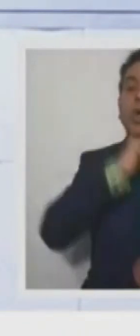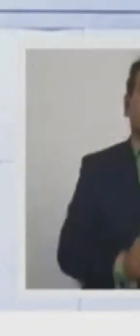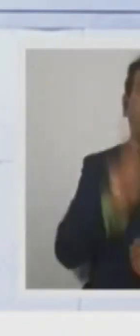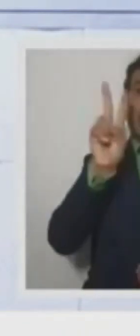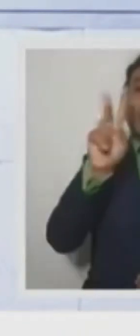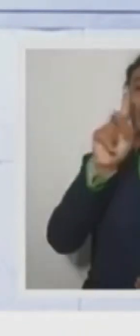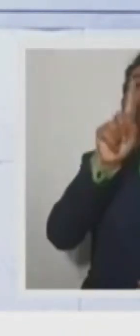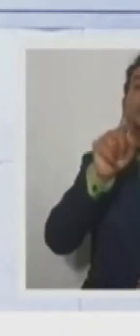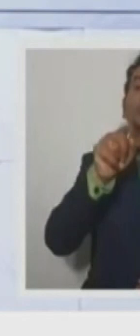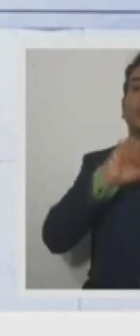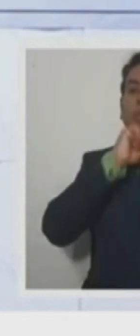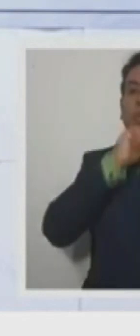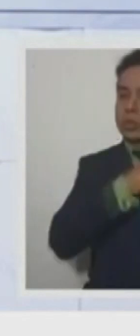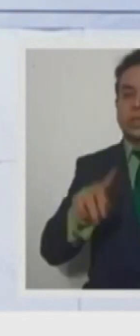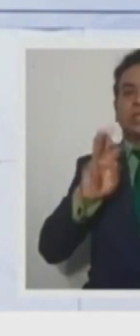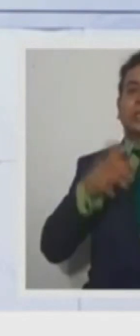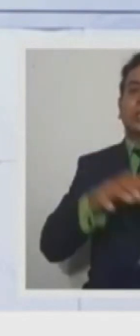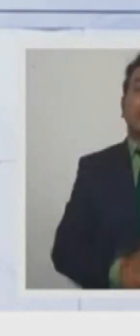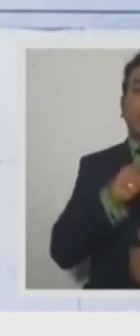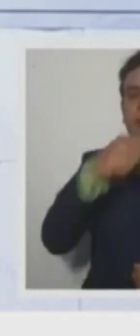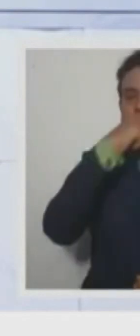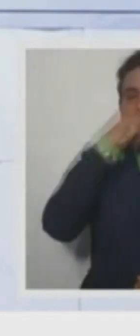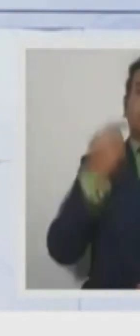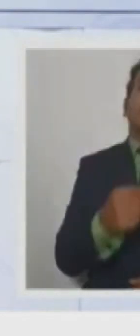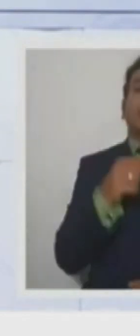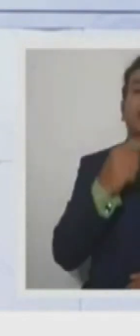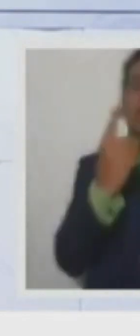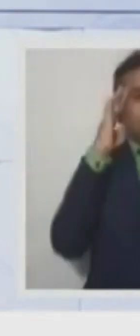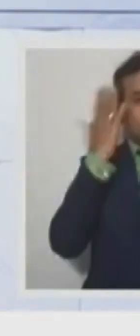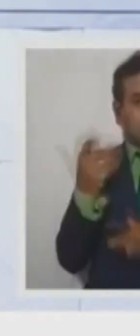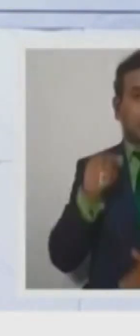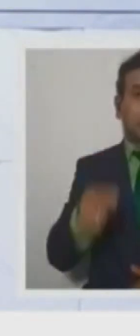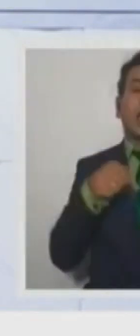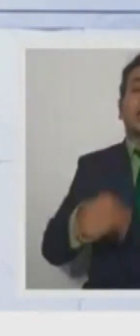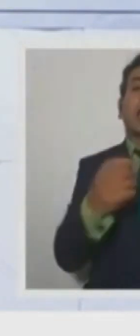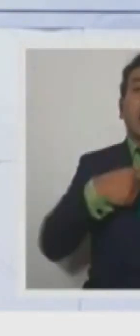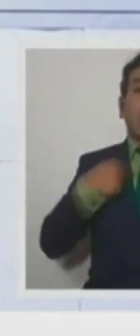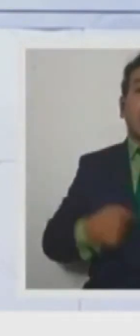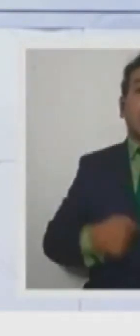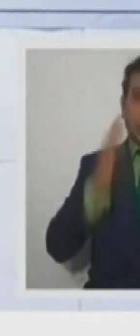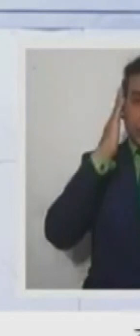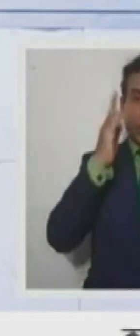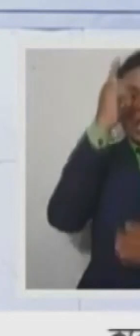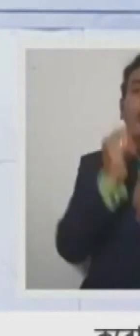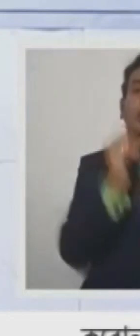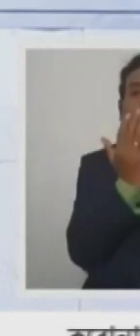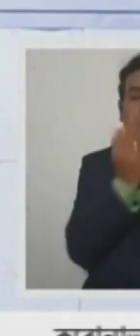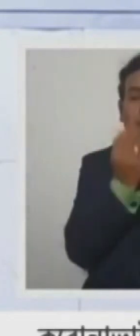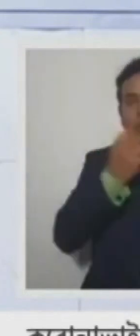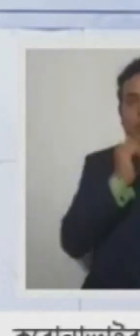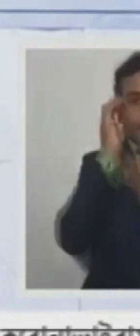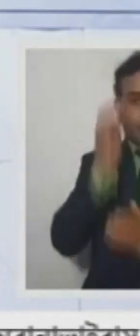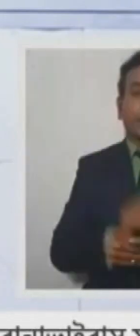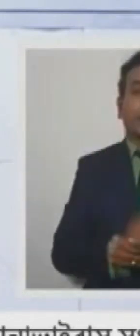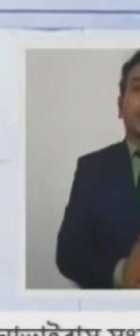গত ২৪ ঘন্টায় মৃত্যুবরণ করেছেন একজন, তার বয়স ২১ থেকে ৩০ মধ্যে এবং সে